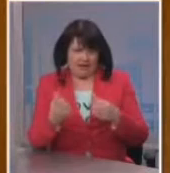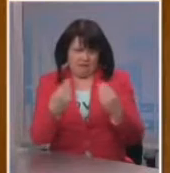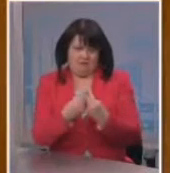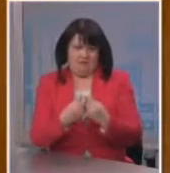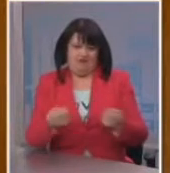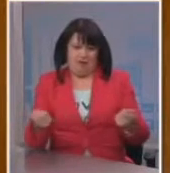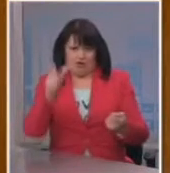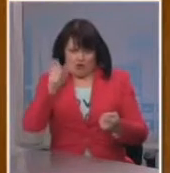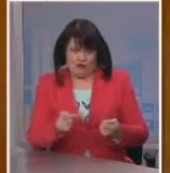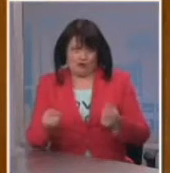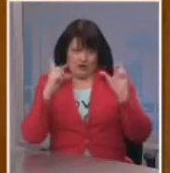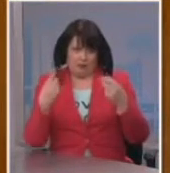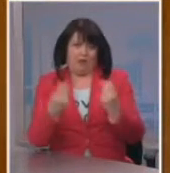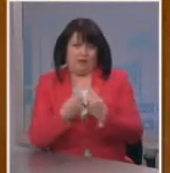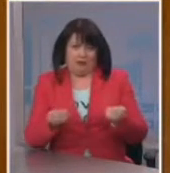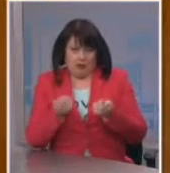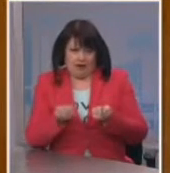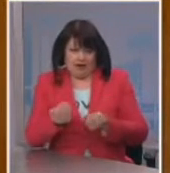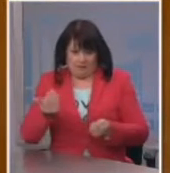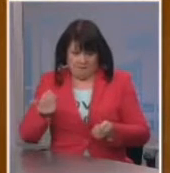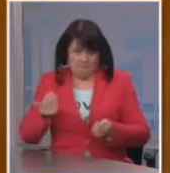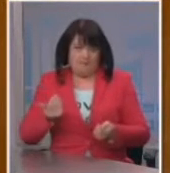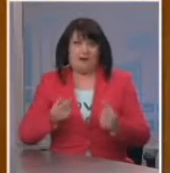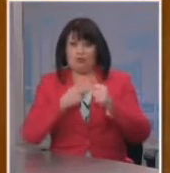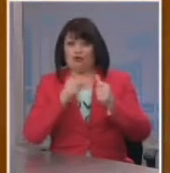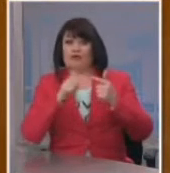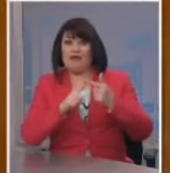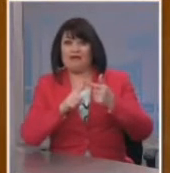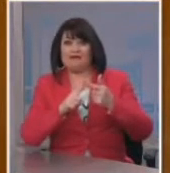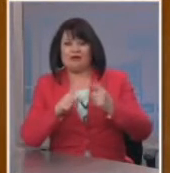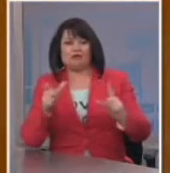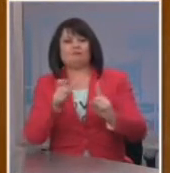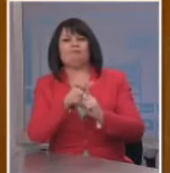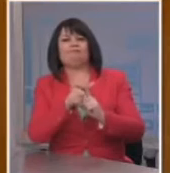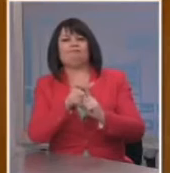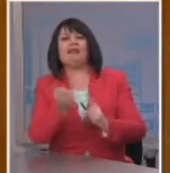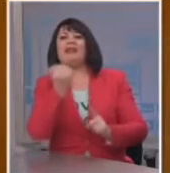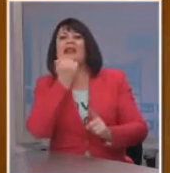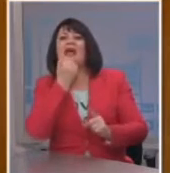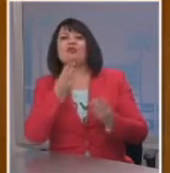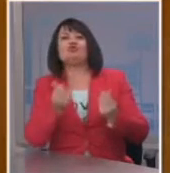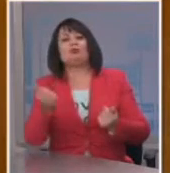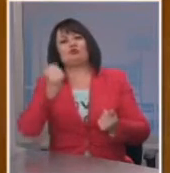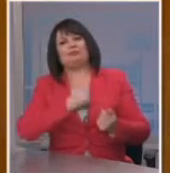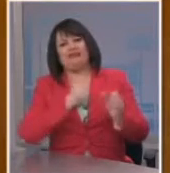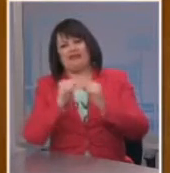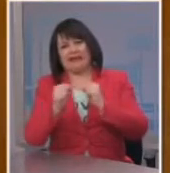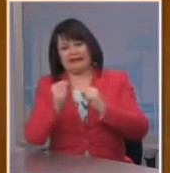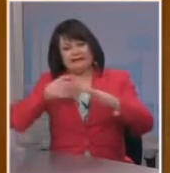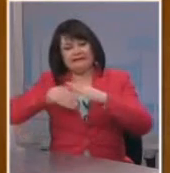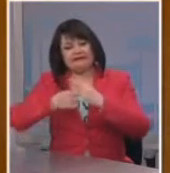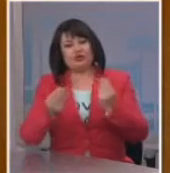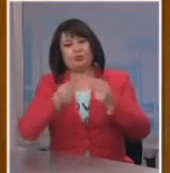και ο ίδιος και η παράταξή του. Δεύτερον, διότι είναι δέσμιος μια στρεβής αντίληψη για την κρίση και τη διέξοδο. Πιστεύει ακόμα ο